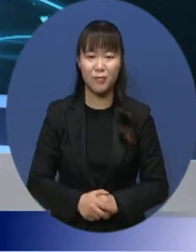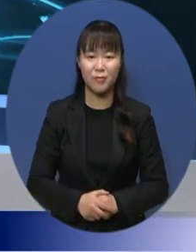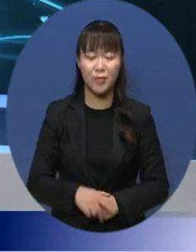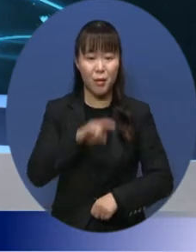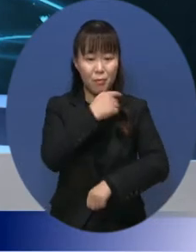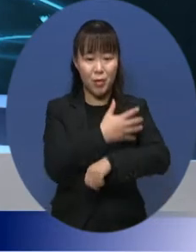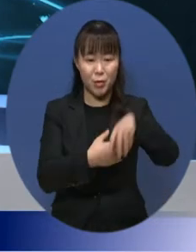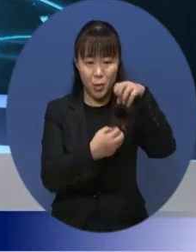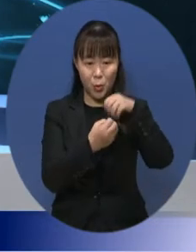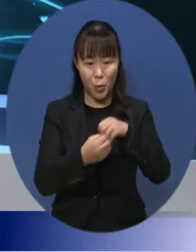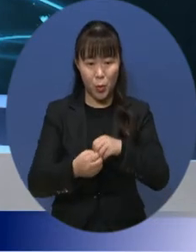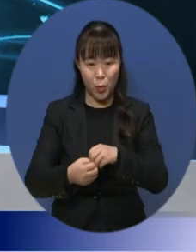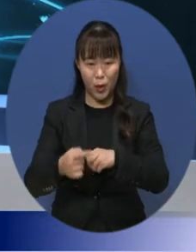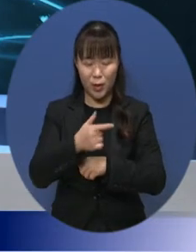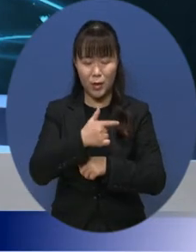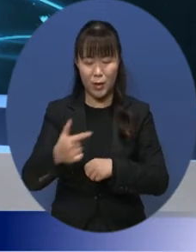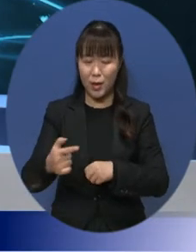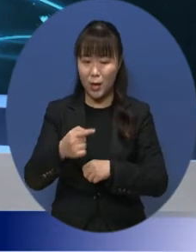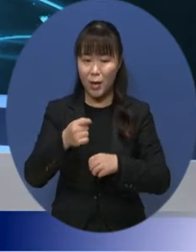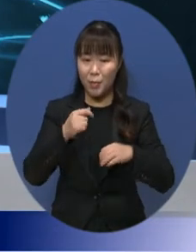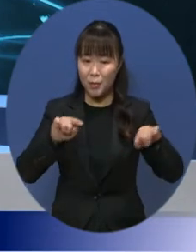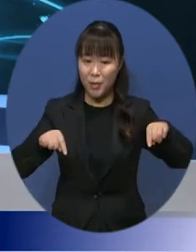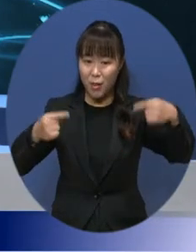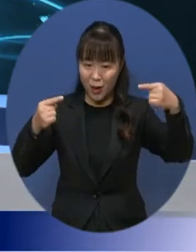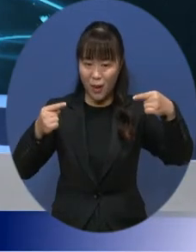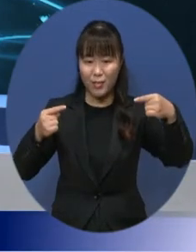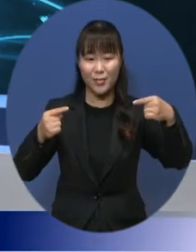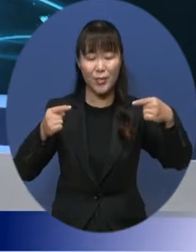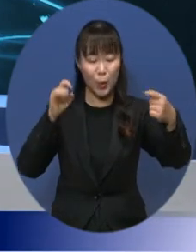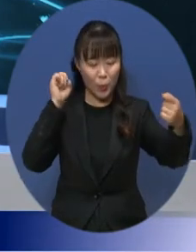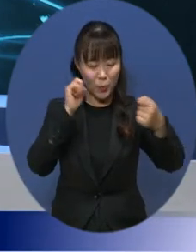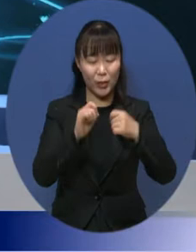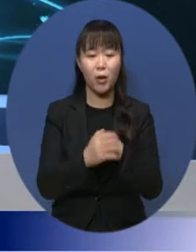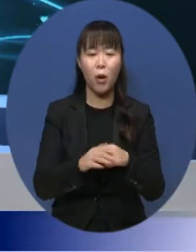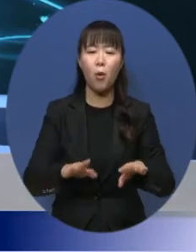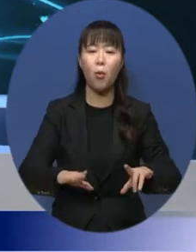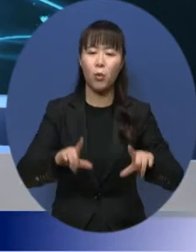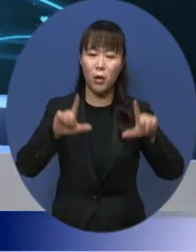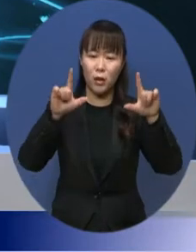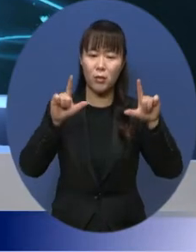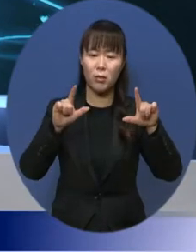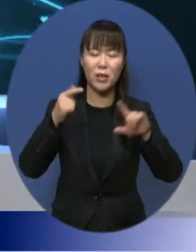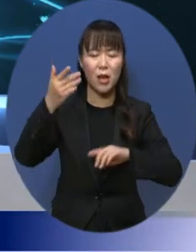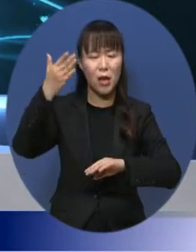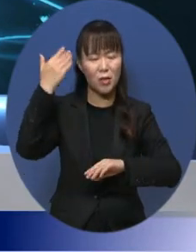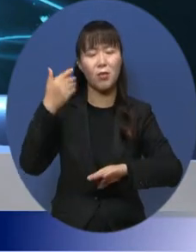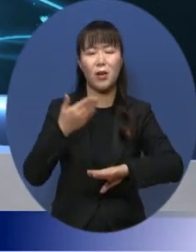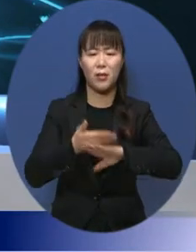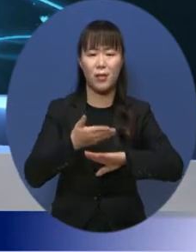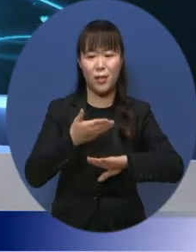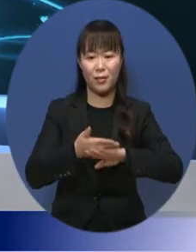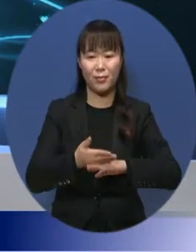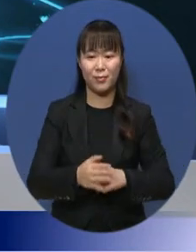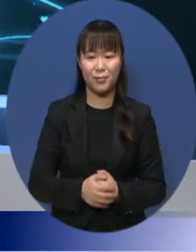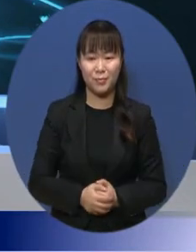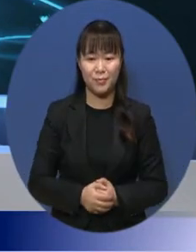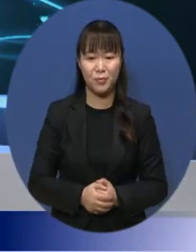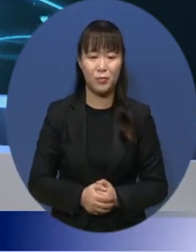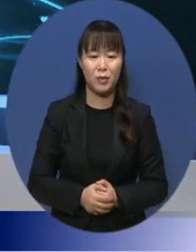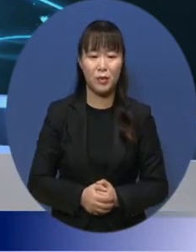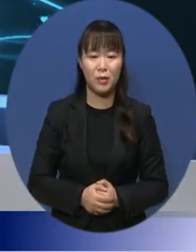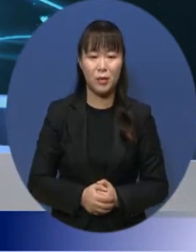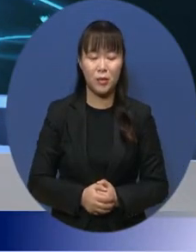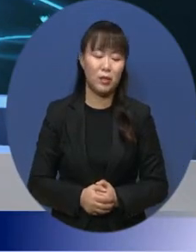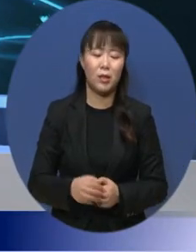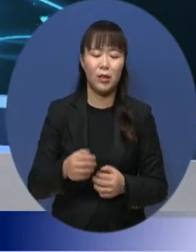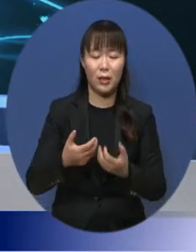민족 고유의 대명절 설날이 다가왔습니다. 하지만 올해 설 연휴는 이전과는 다른 모습인데요.